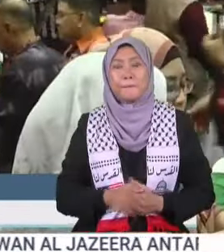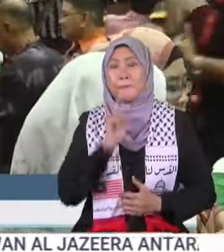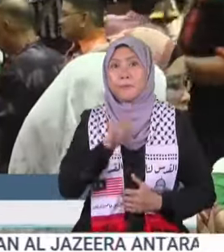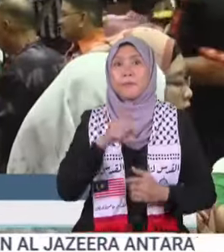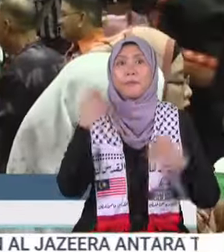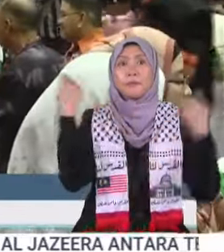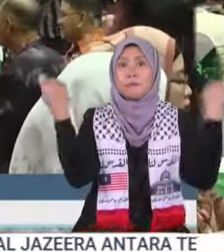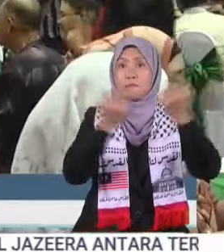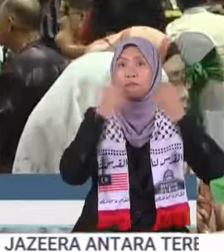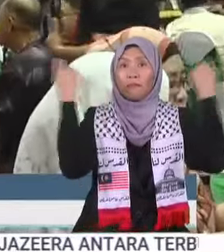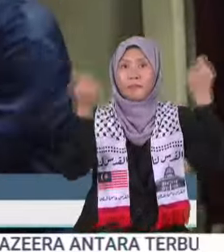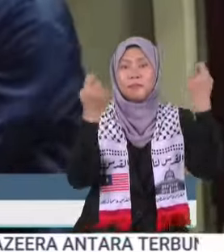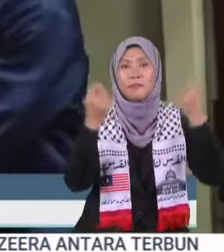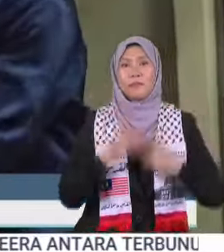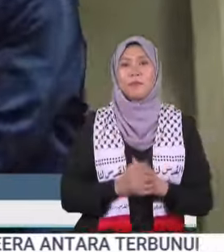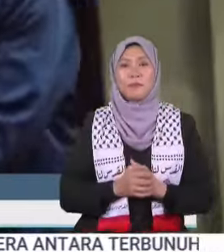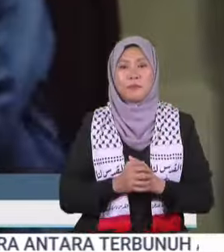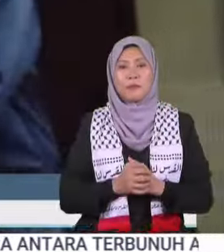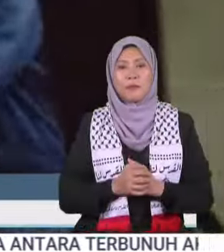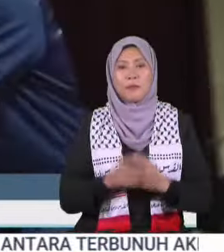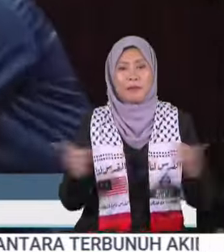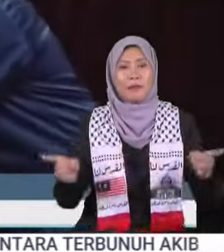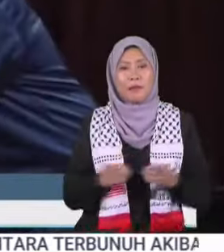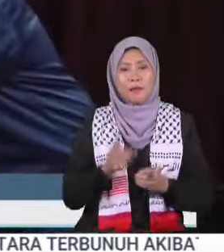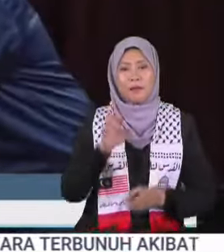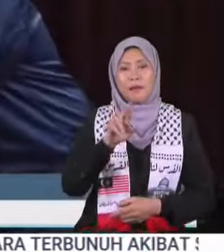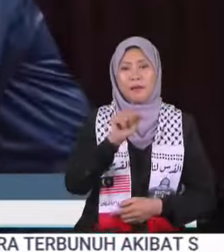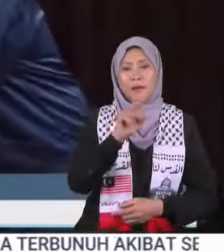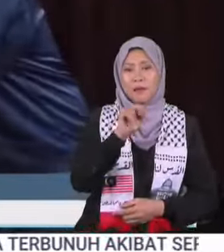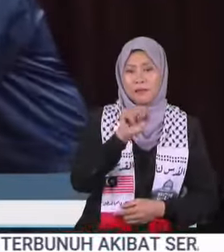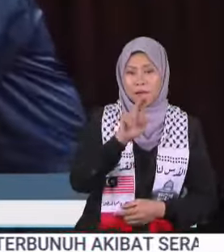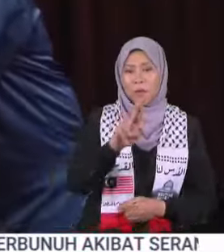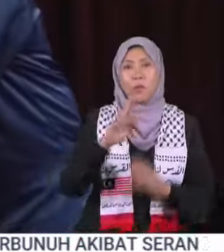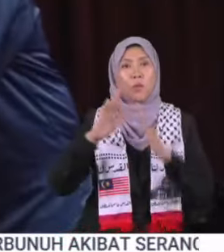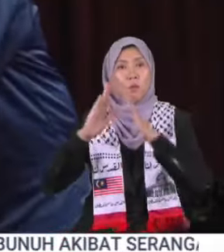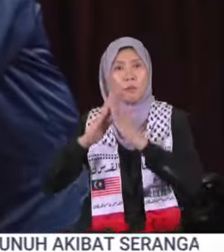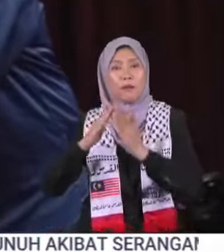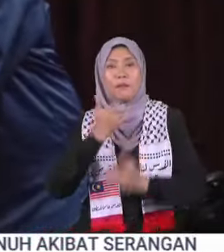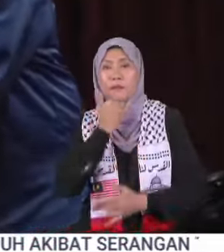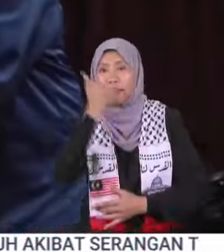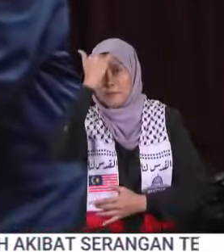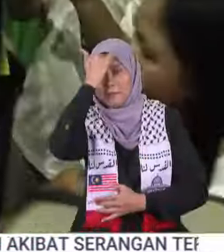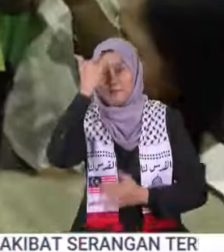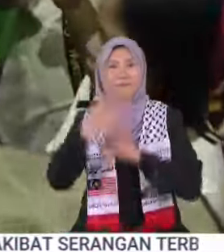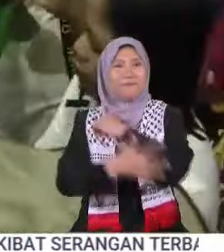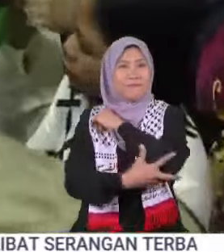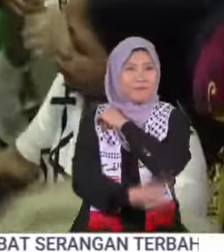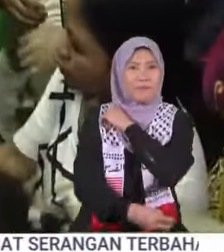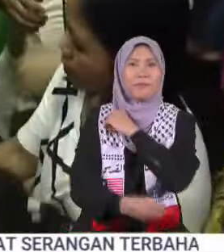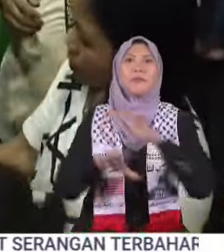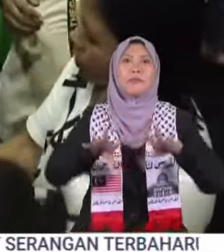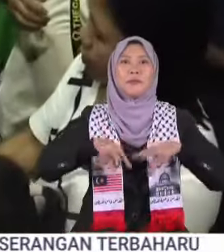Sempena Majlis ini tujuh gereja sekitar daerah Ranau dan rumah anak yatim asnaf menerima